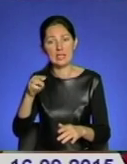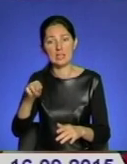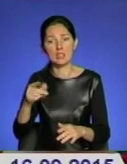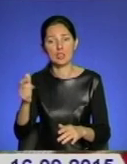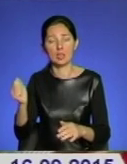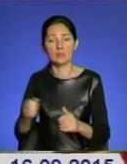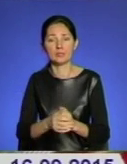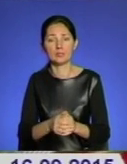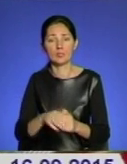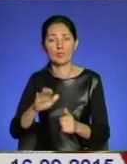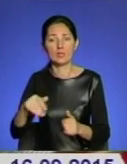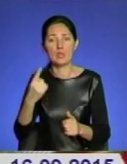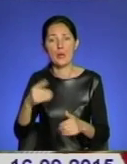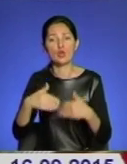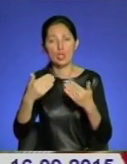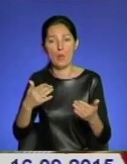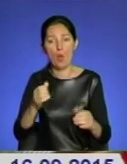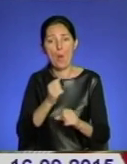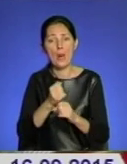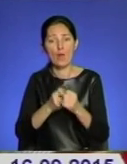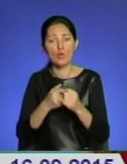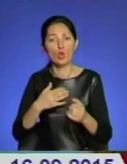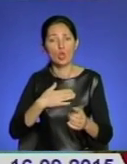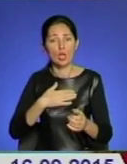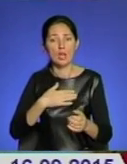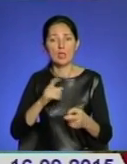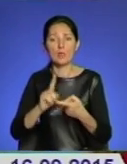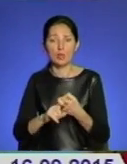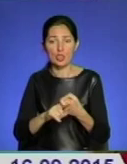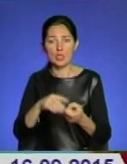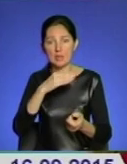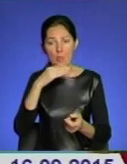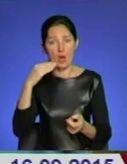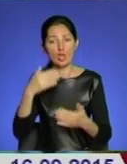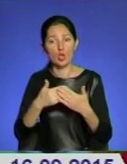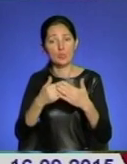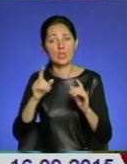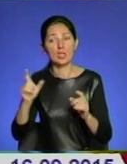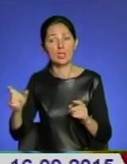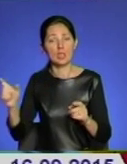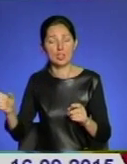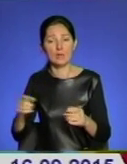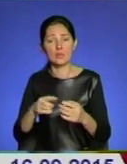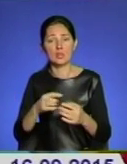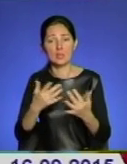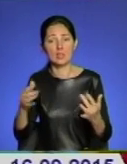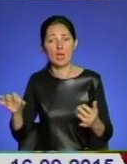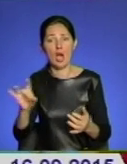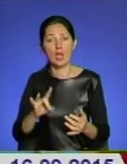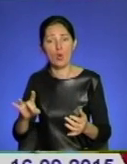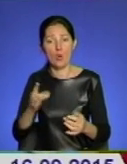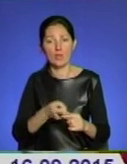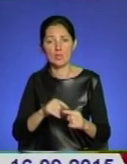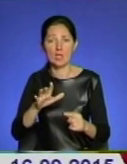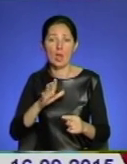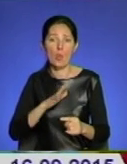гривень. Після першого етапу марафону до нас підключилося багато громадських діячів з різних регіонів. Зокрема, це були